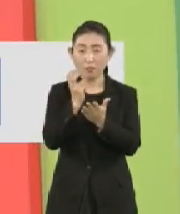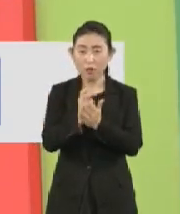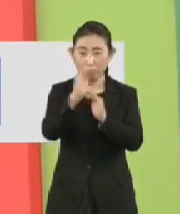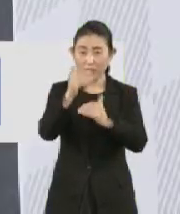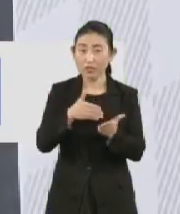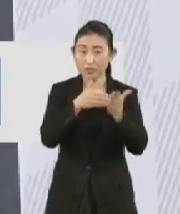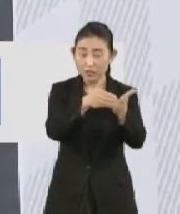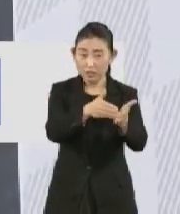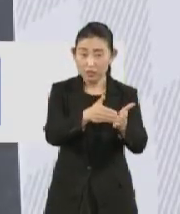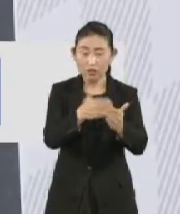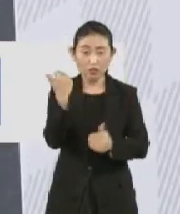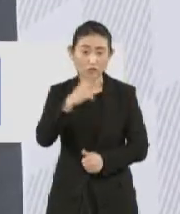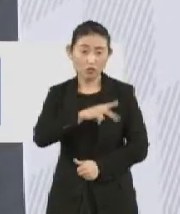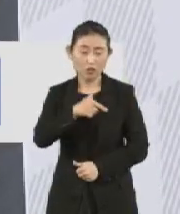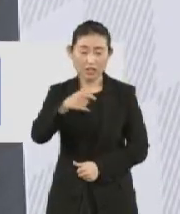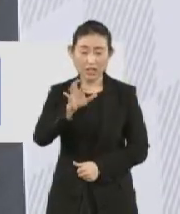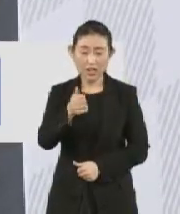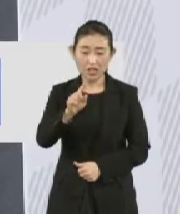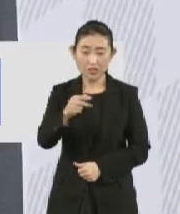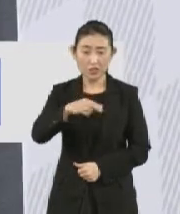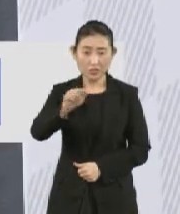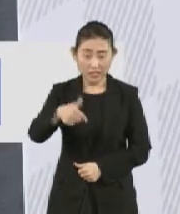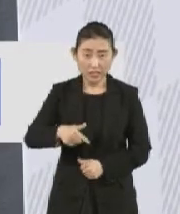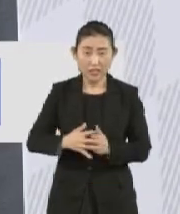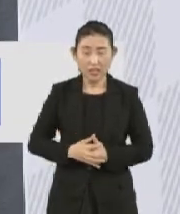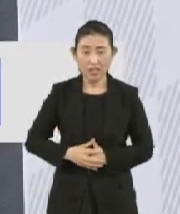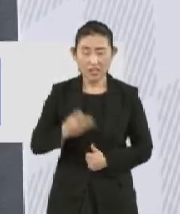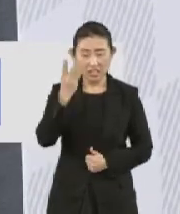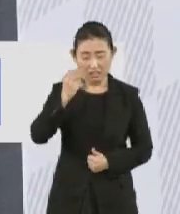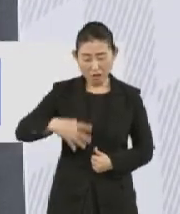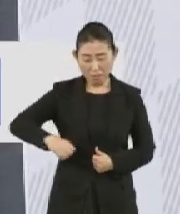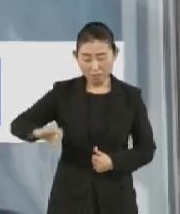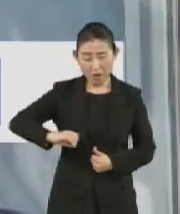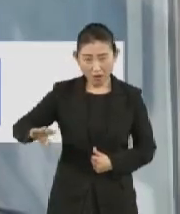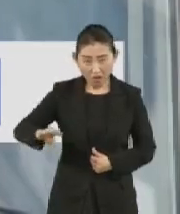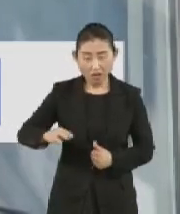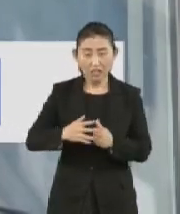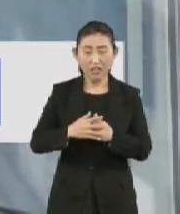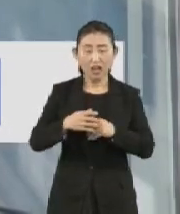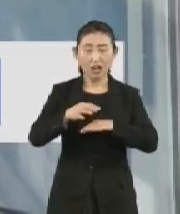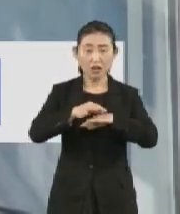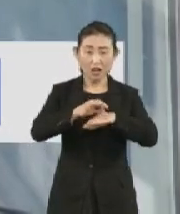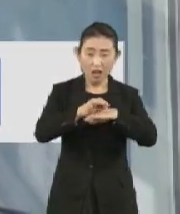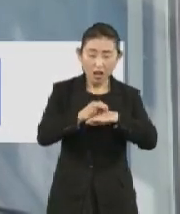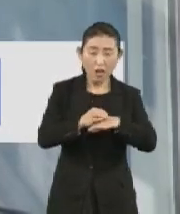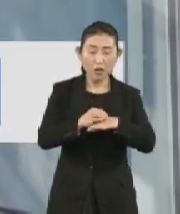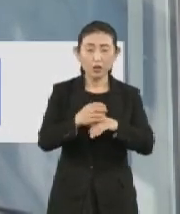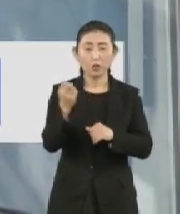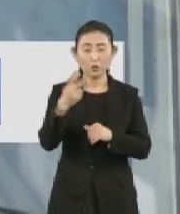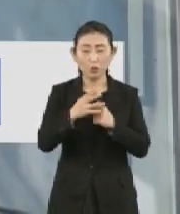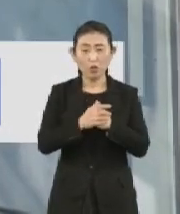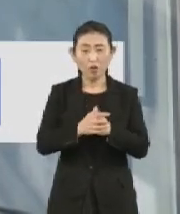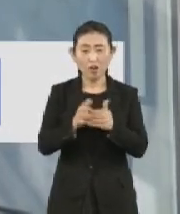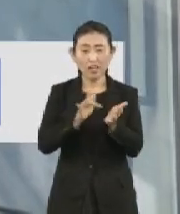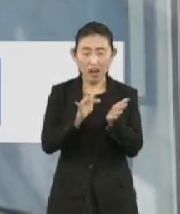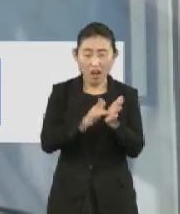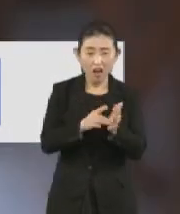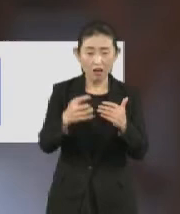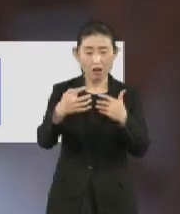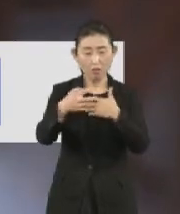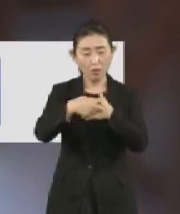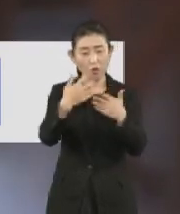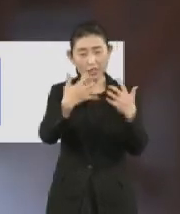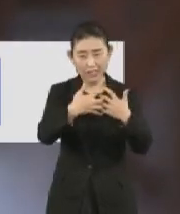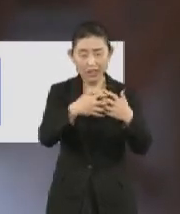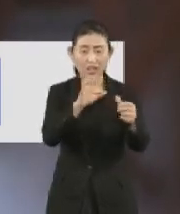씁니다 민주당은 강의식 우에는 의료폐기물 인 폐지 방은 인공피부 와 의약품 의료기기 원료로 쓸 수 있는